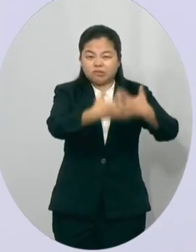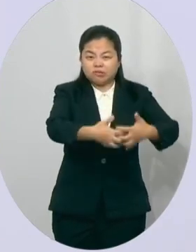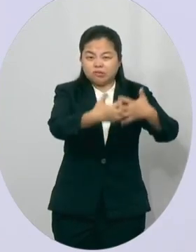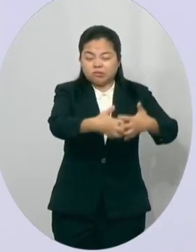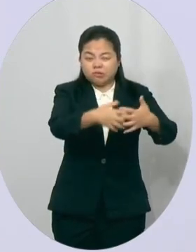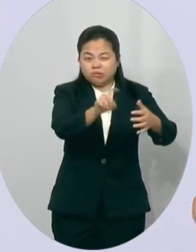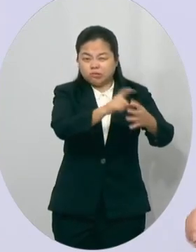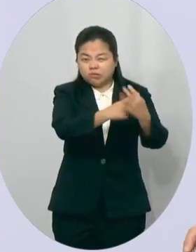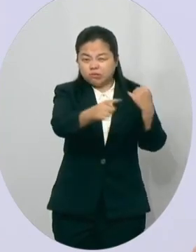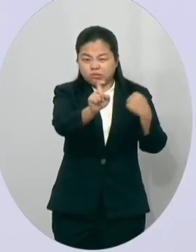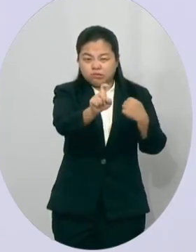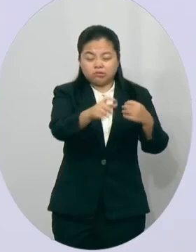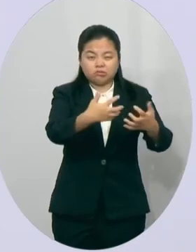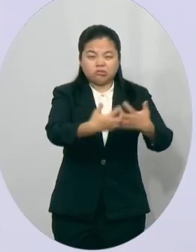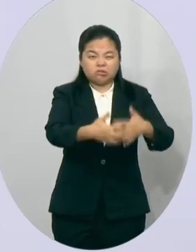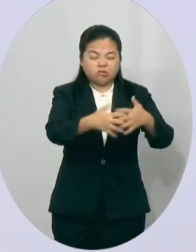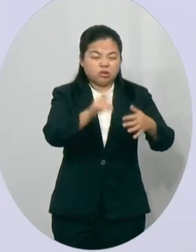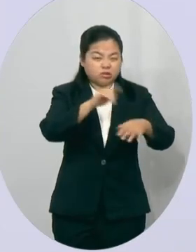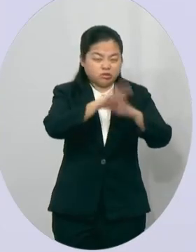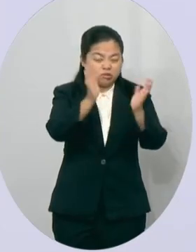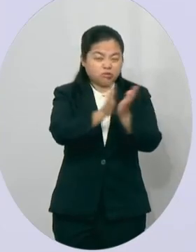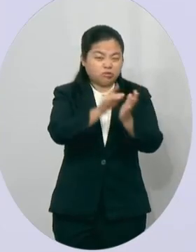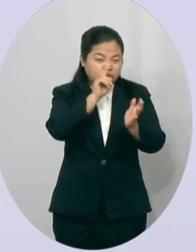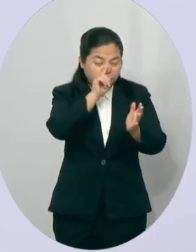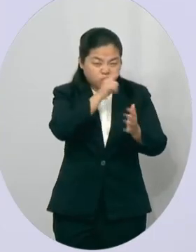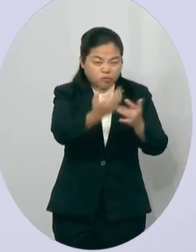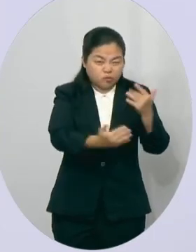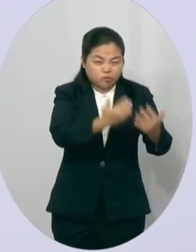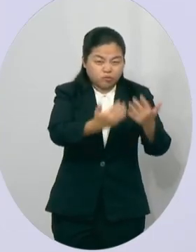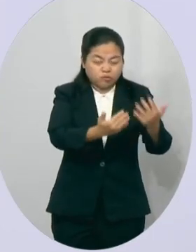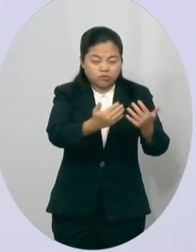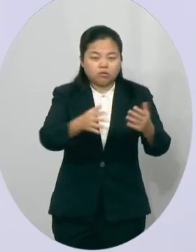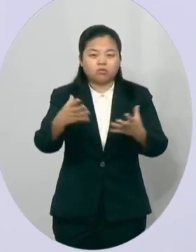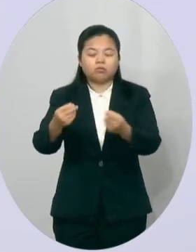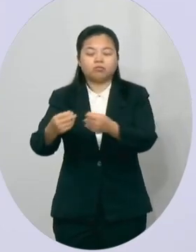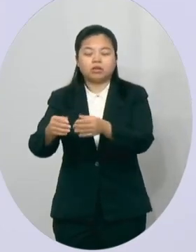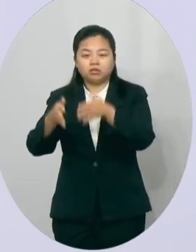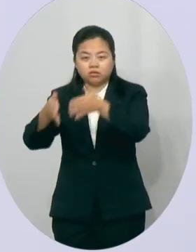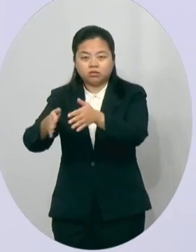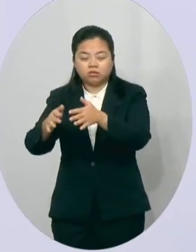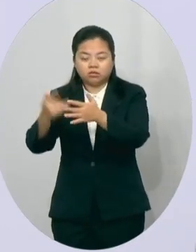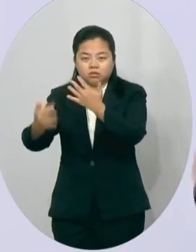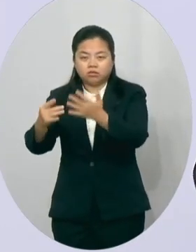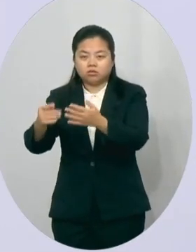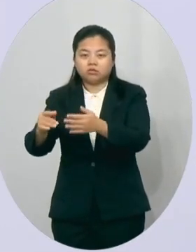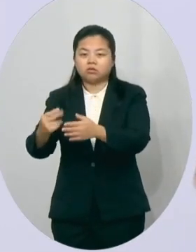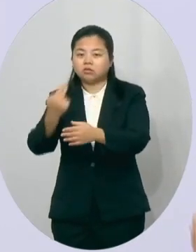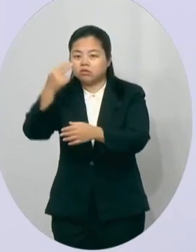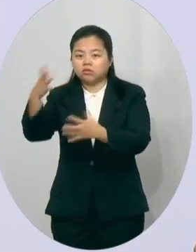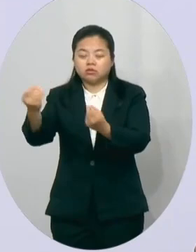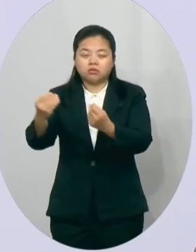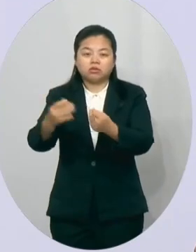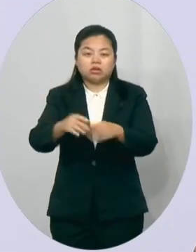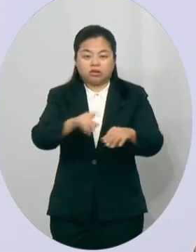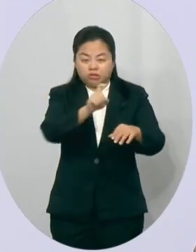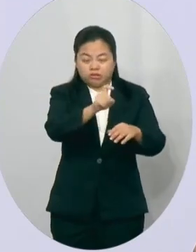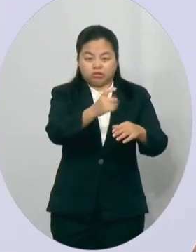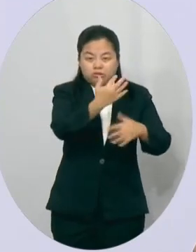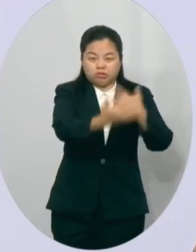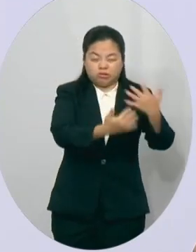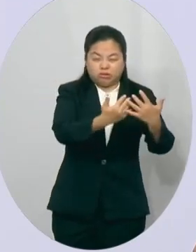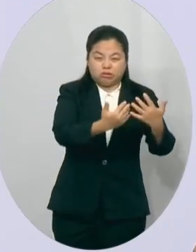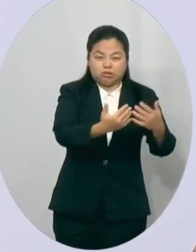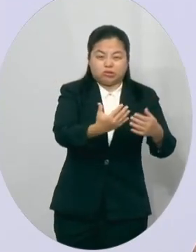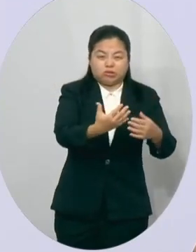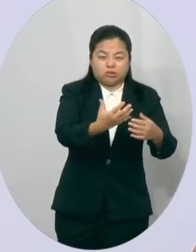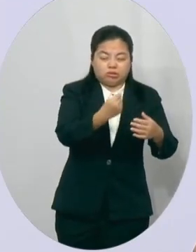十部的机组全部是烧煤，没有一部烧燃气，也没有其他的能源。十部机组全部烧